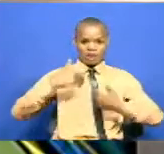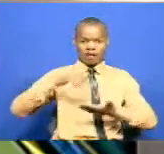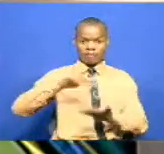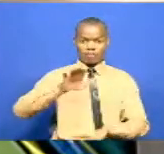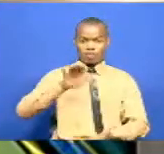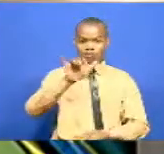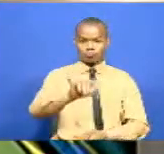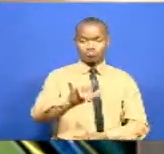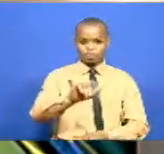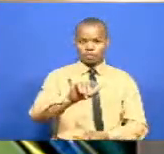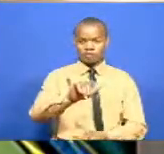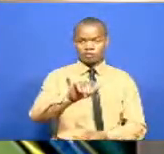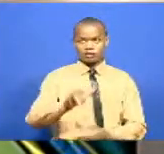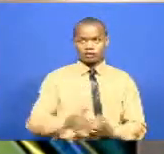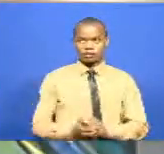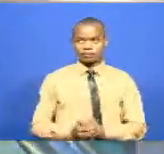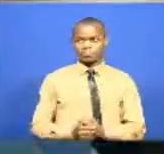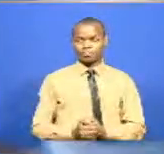zaidi, usiondoke.